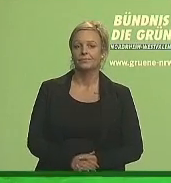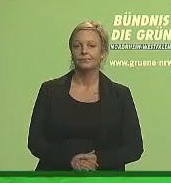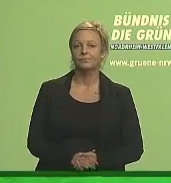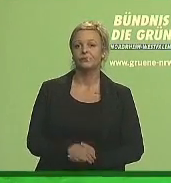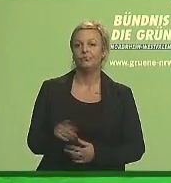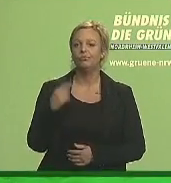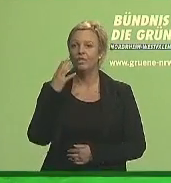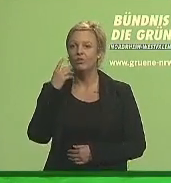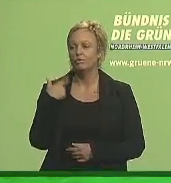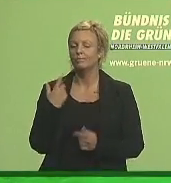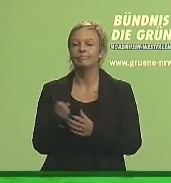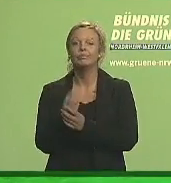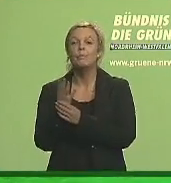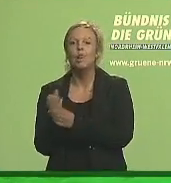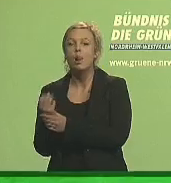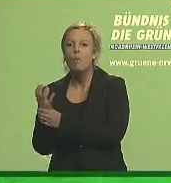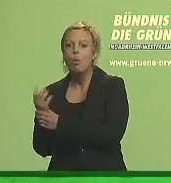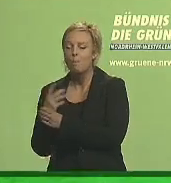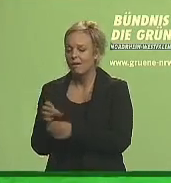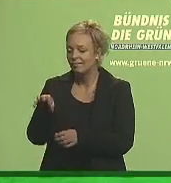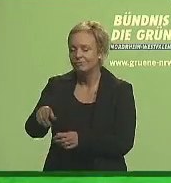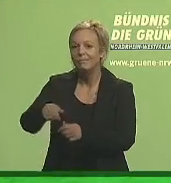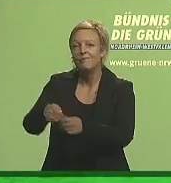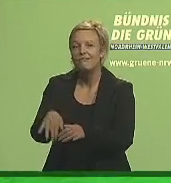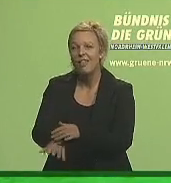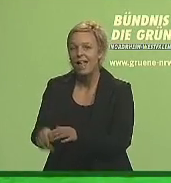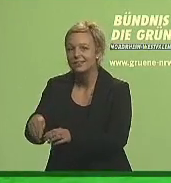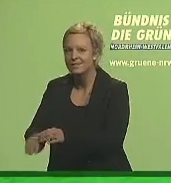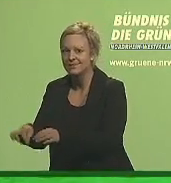die trostlose Bahnhofsplatte zu verändern.